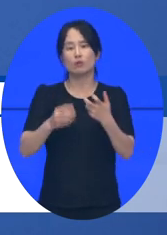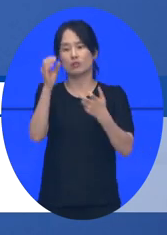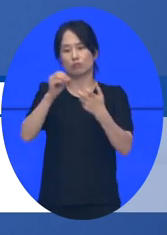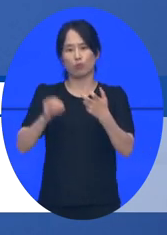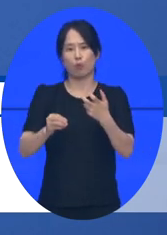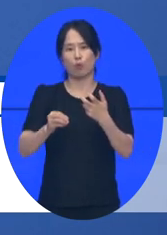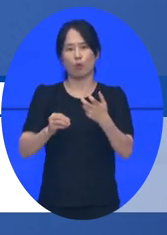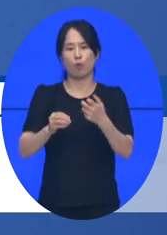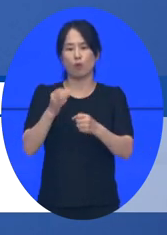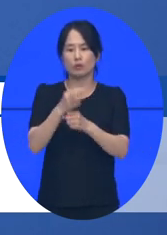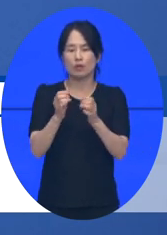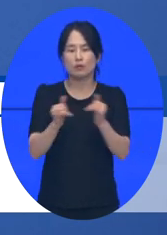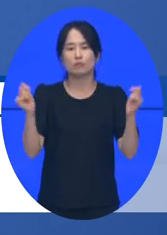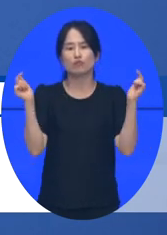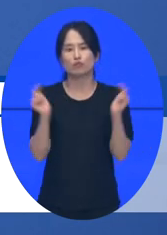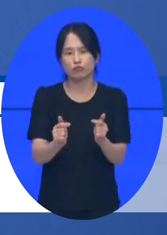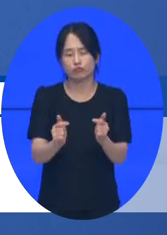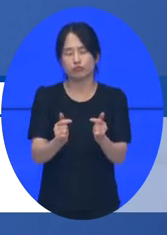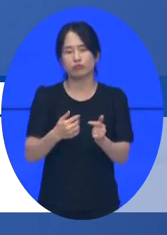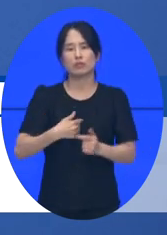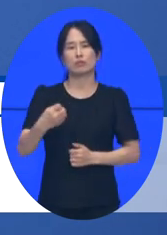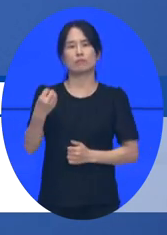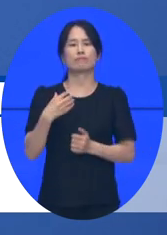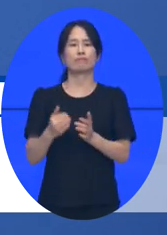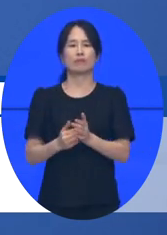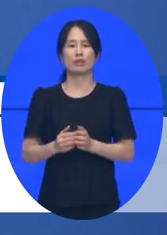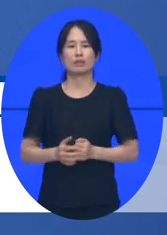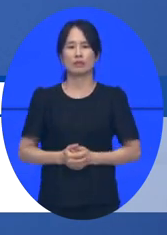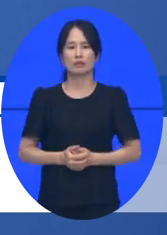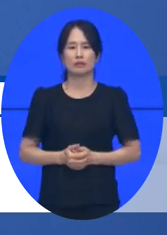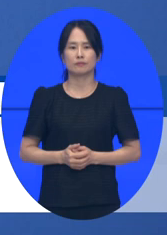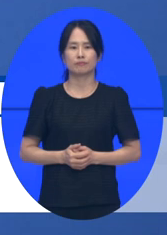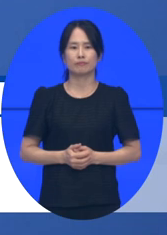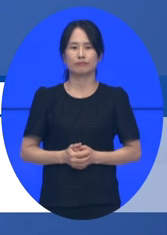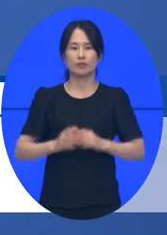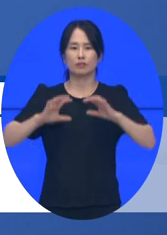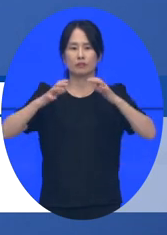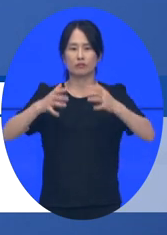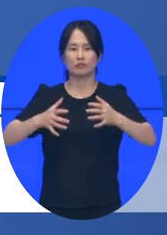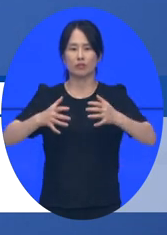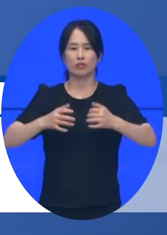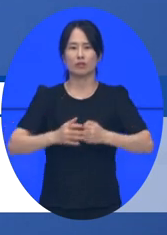매출이 급감했다고 제게 호소했습니다. 국내